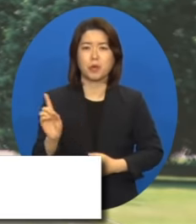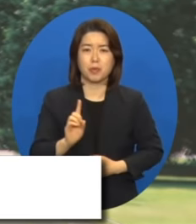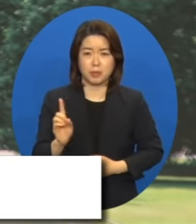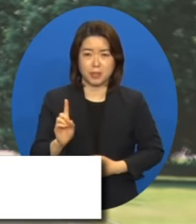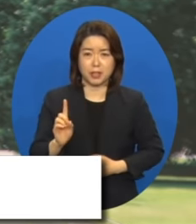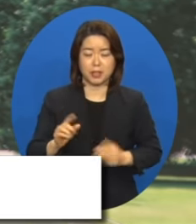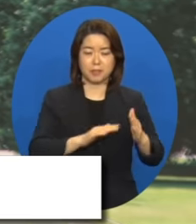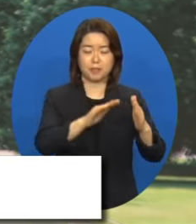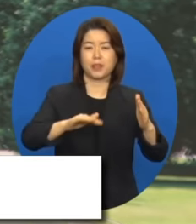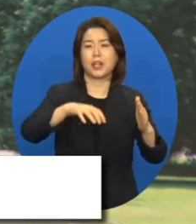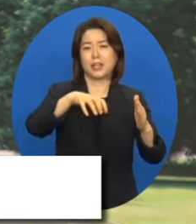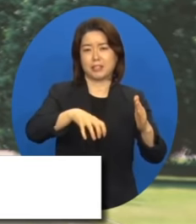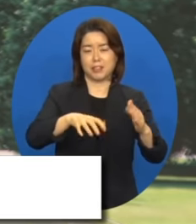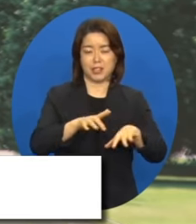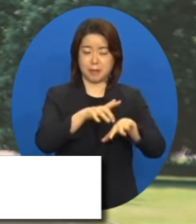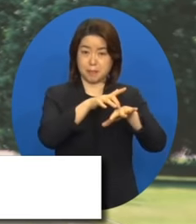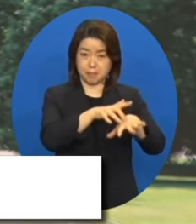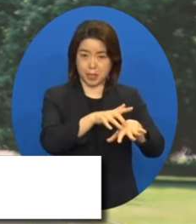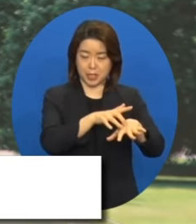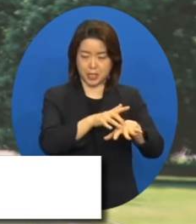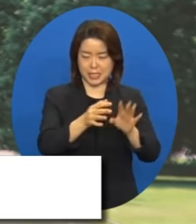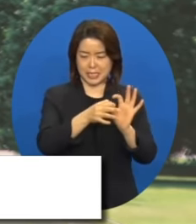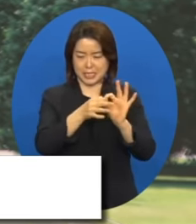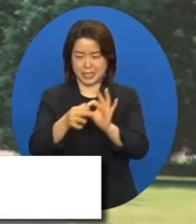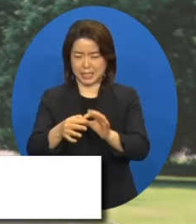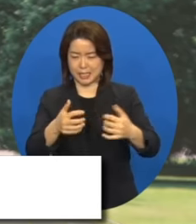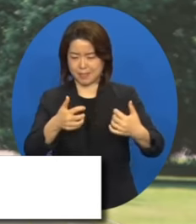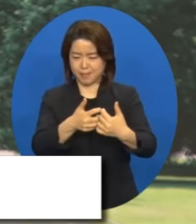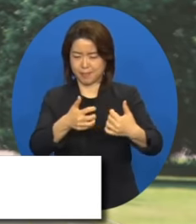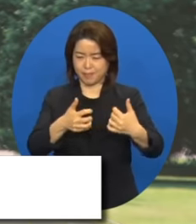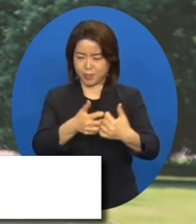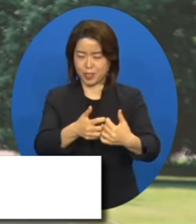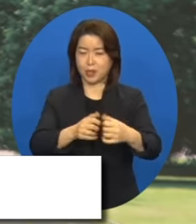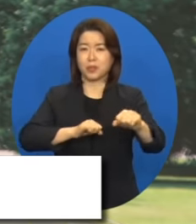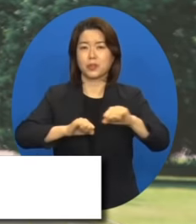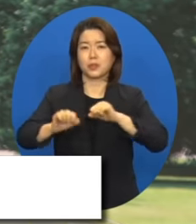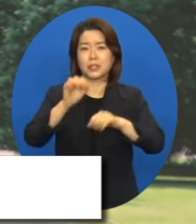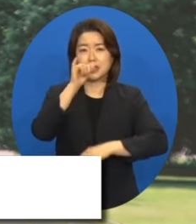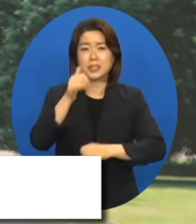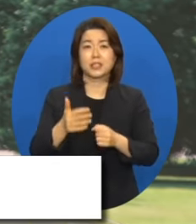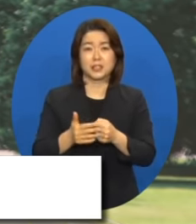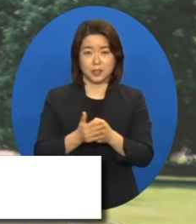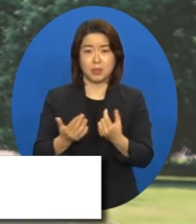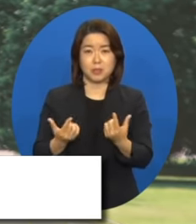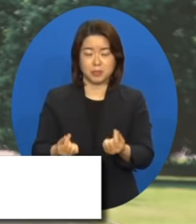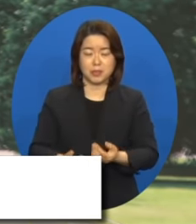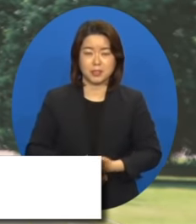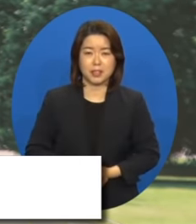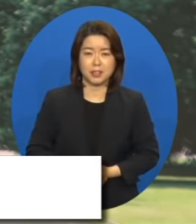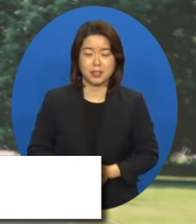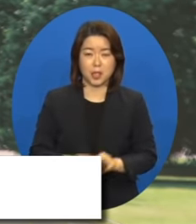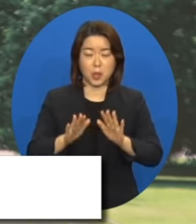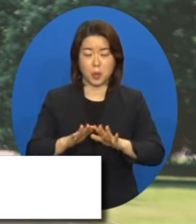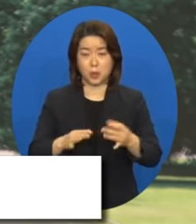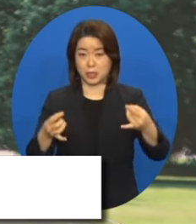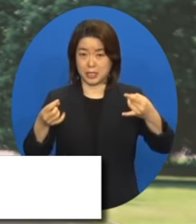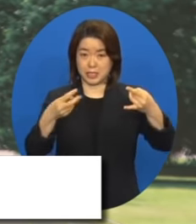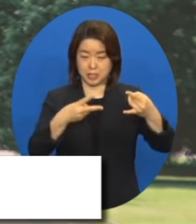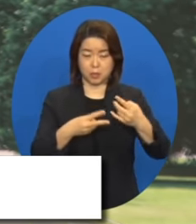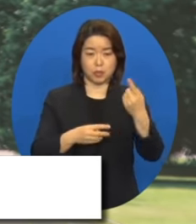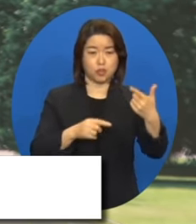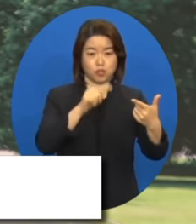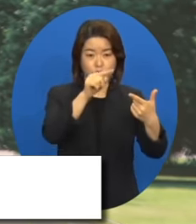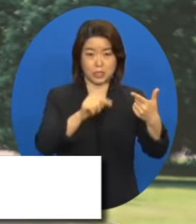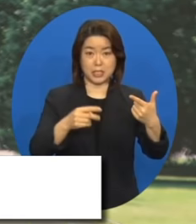안에 마귀와 계속 싸움의 역사가 있기 때문에 그렇습니다. 오늘 에베소서 6장 12절